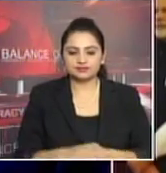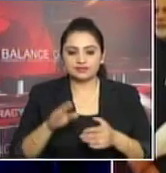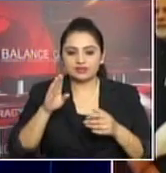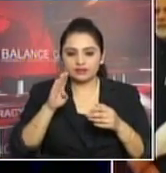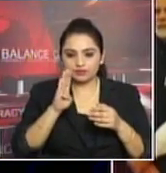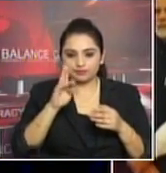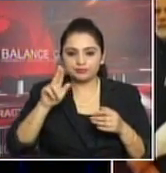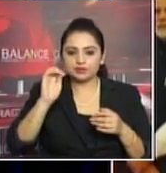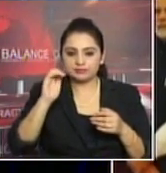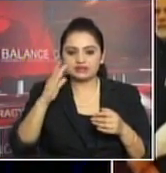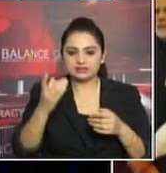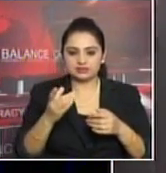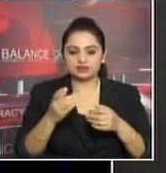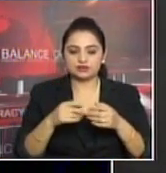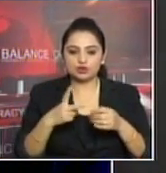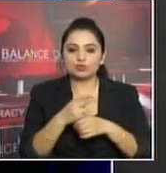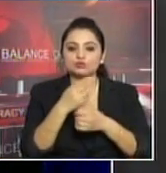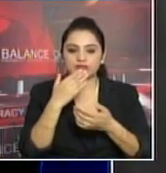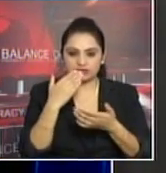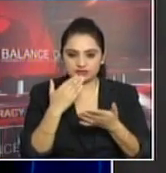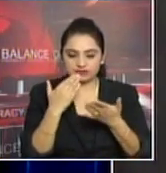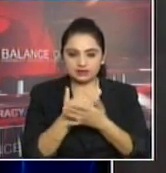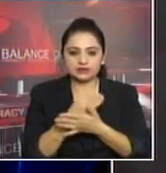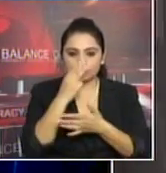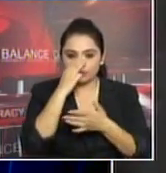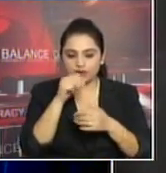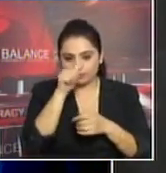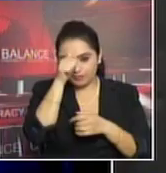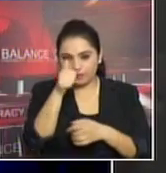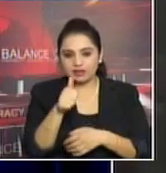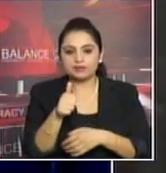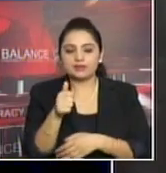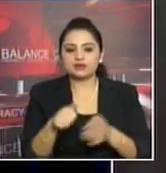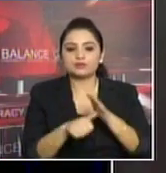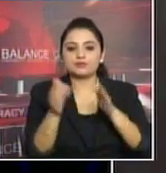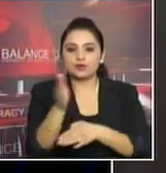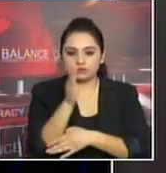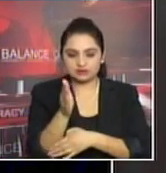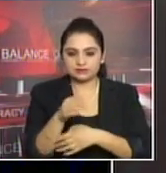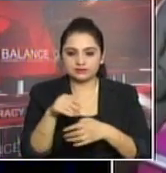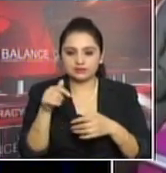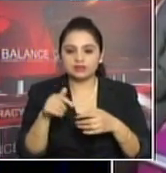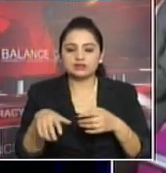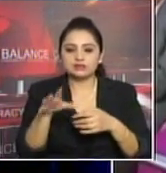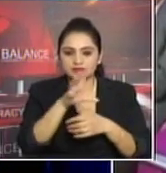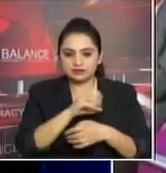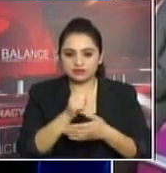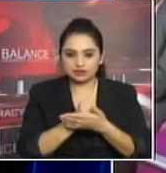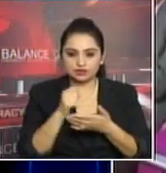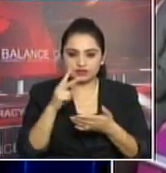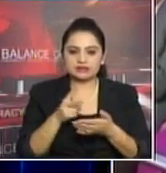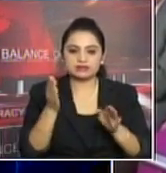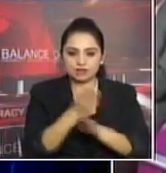बिमस्टेकको शिखर सम्मेलन उद्घाटन सत्रमा भारतीय प्रधानमन्त्री नरेन्द्र मोदीले बिमस्टेक बहुराष्ट्रिय स्थल सैन्य अभ्यास तथा